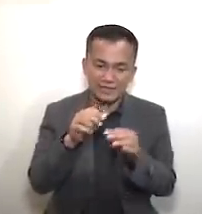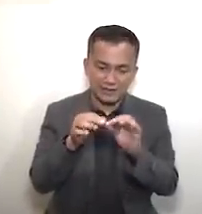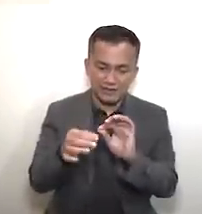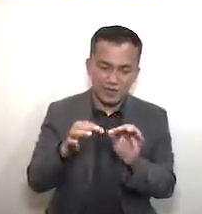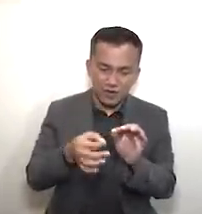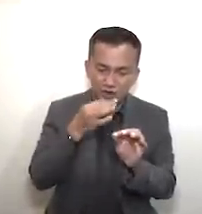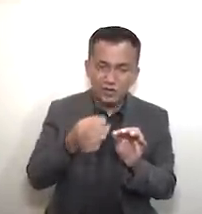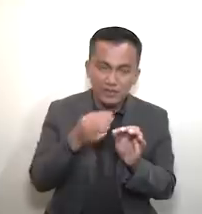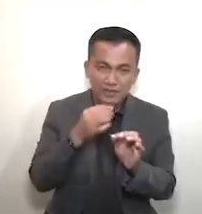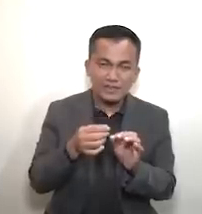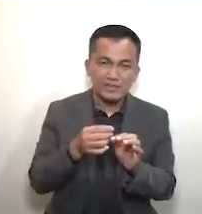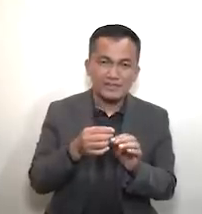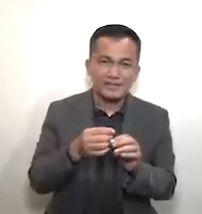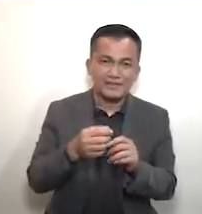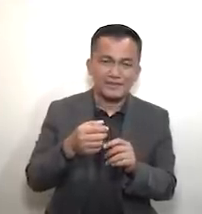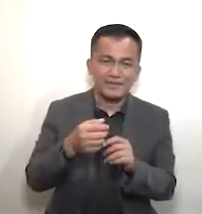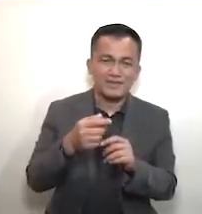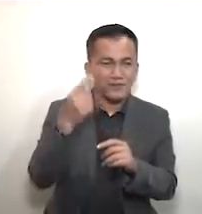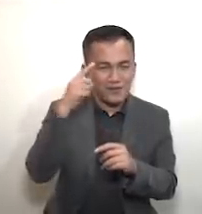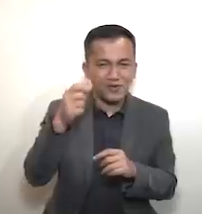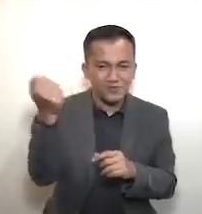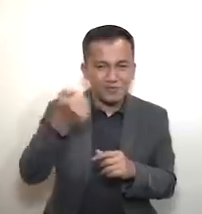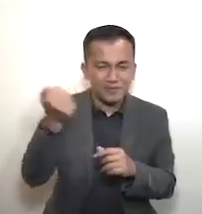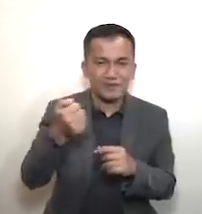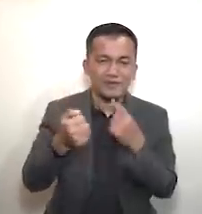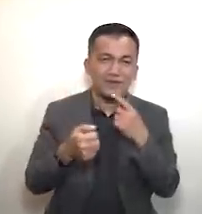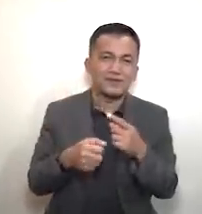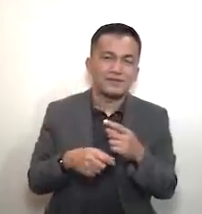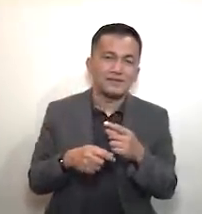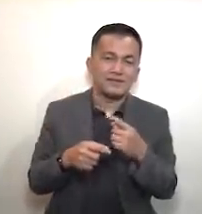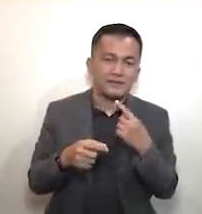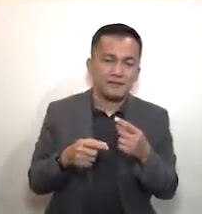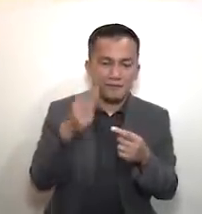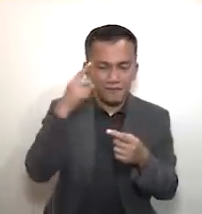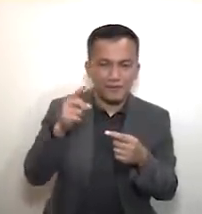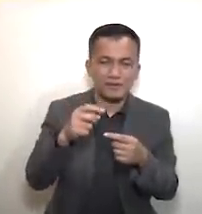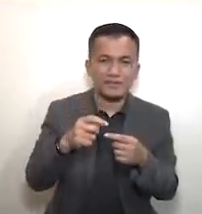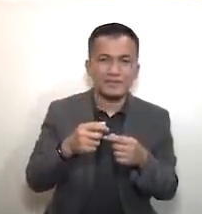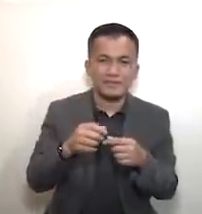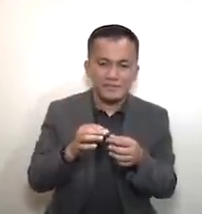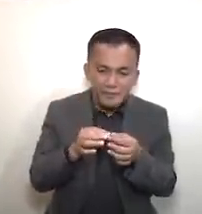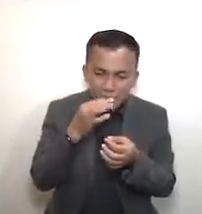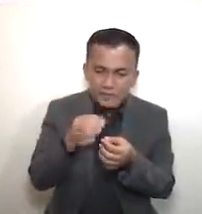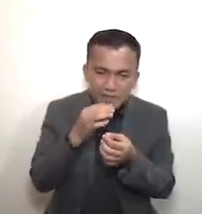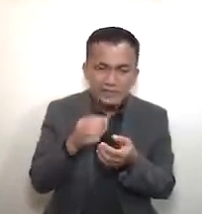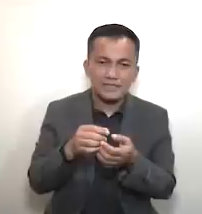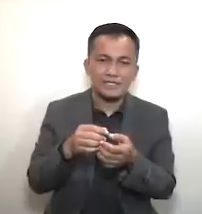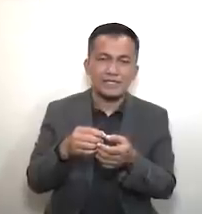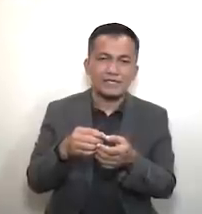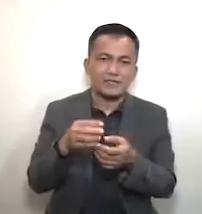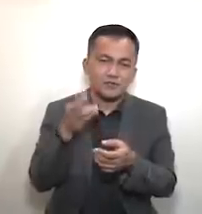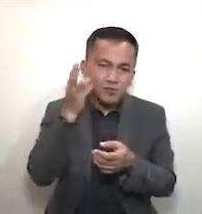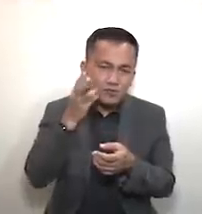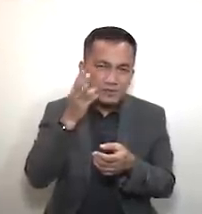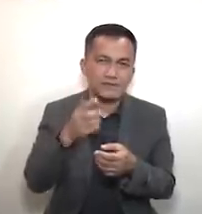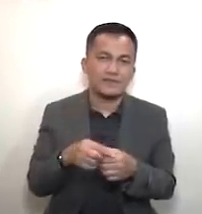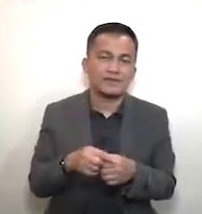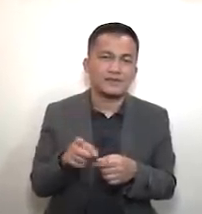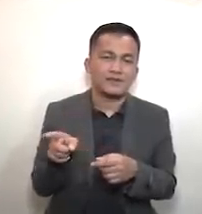Cornic. Pang bingo. Bago naman. Ito para sa mani at saka sa mga biscuit soft drinks.